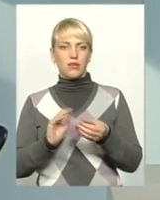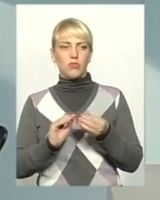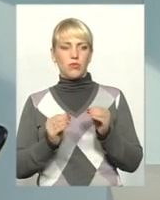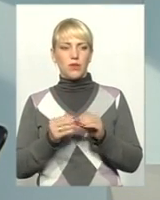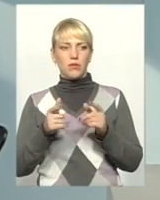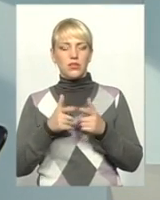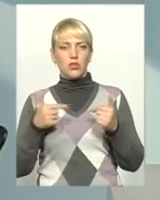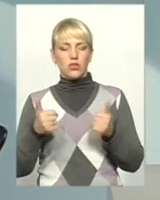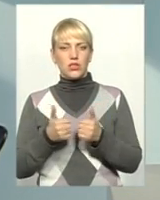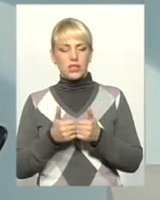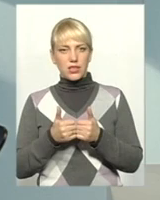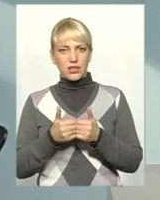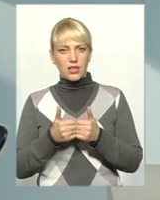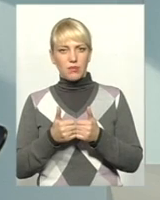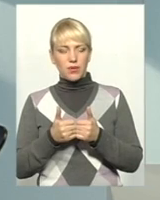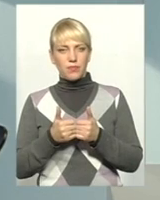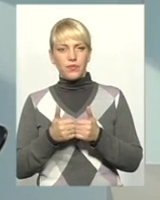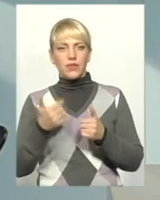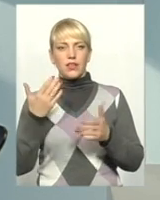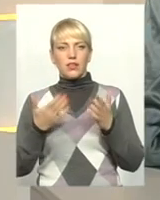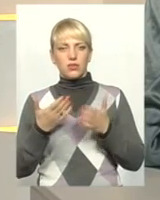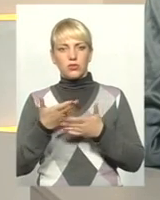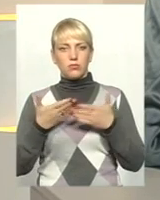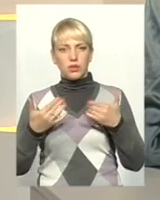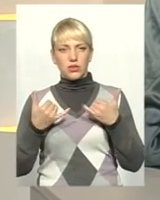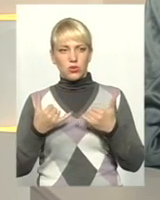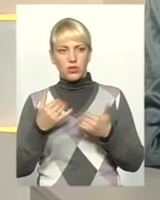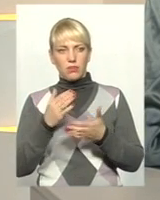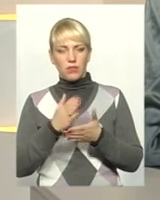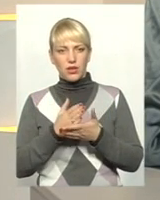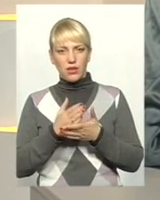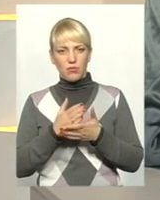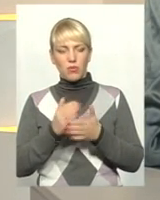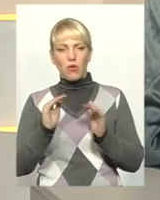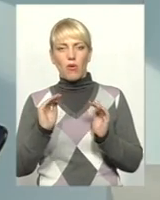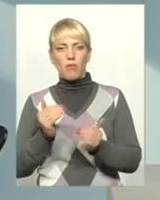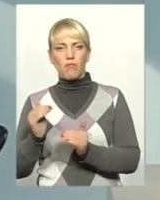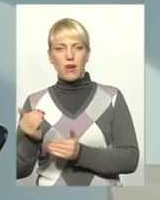з мостовими організаціями. Якщо ми сьогодні маємо обмаль